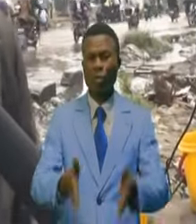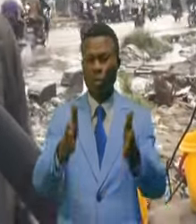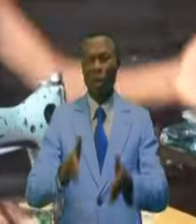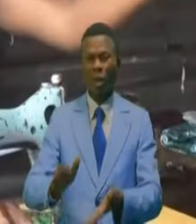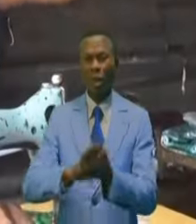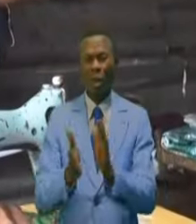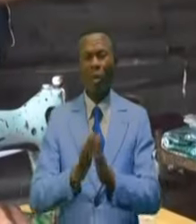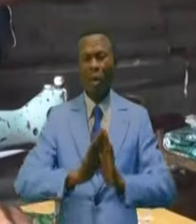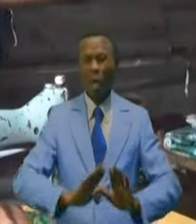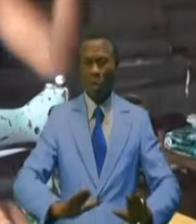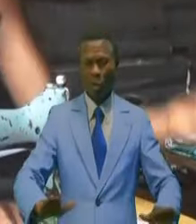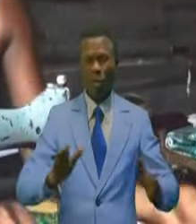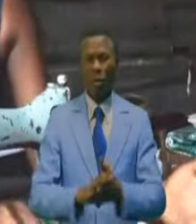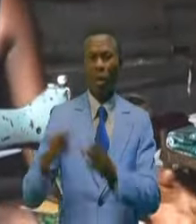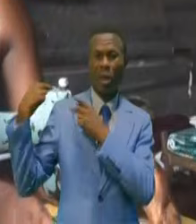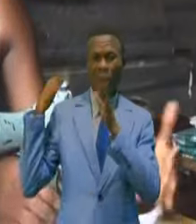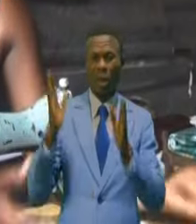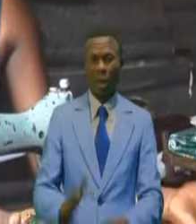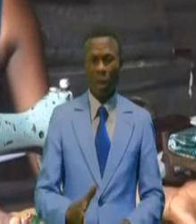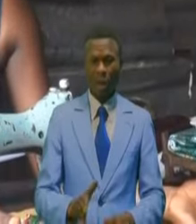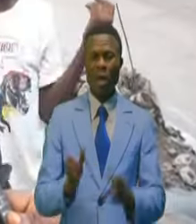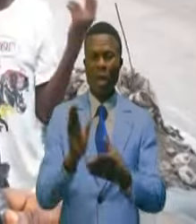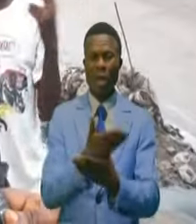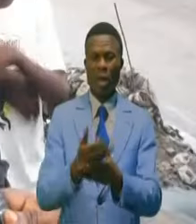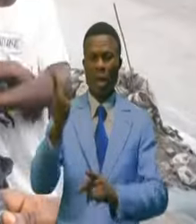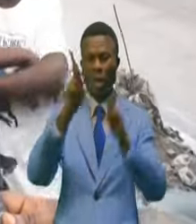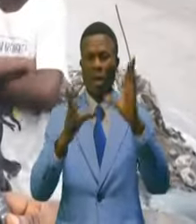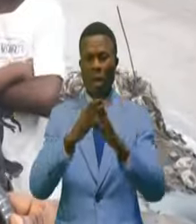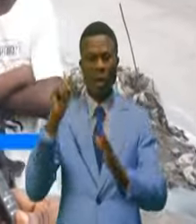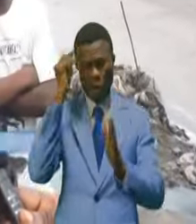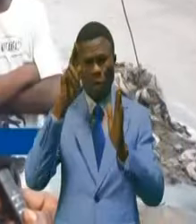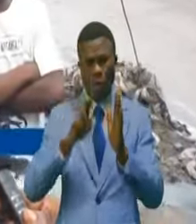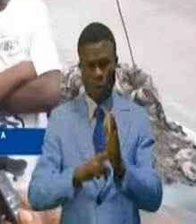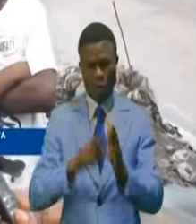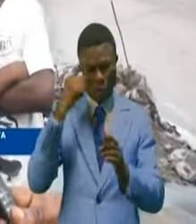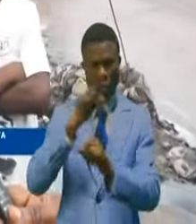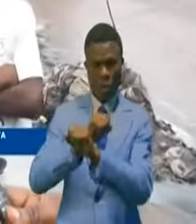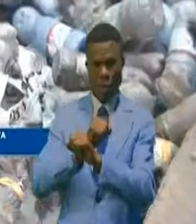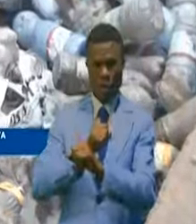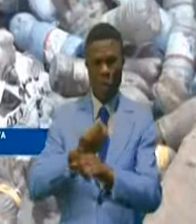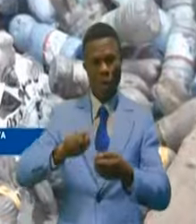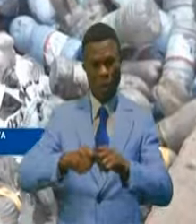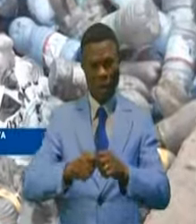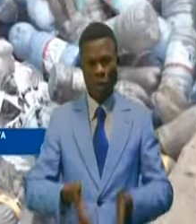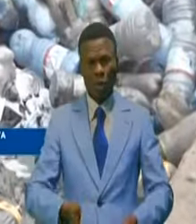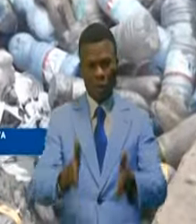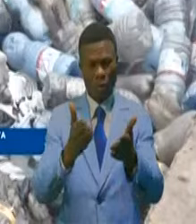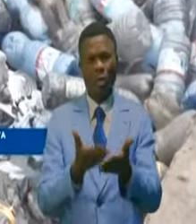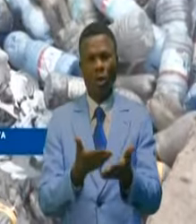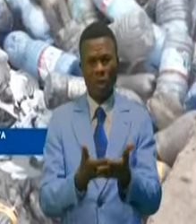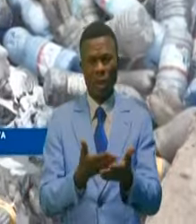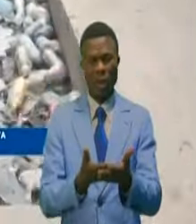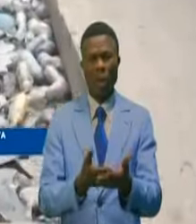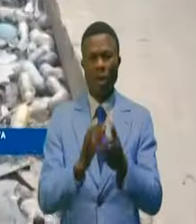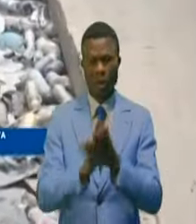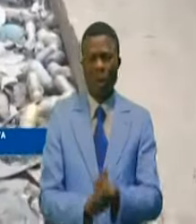camp. La responsabilité entre la population et le gouvernement pour la protection et l'entretien de ces infrastructures